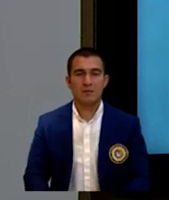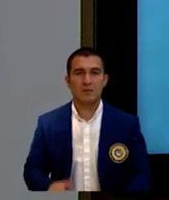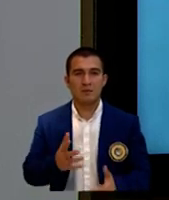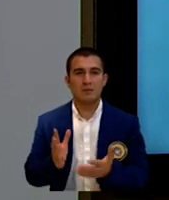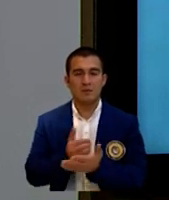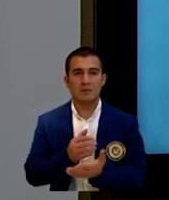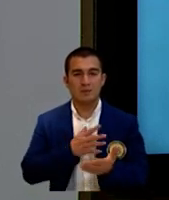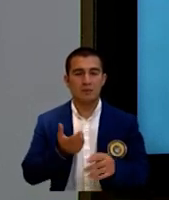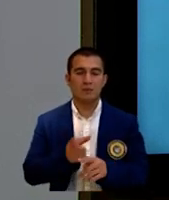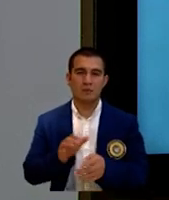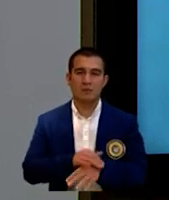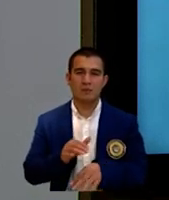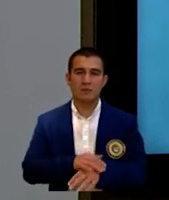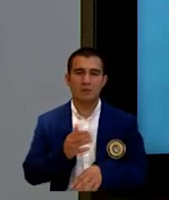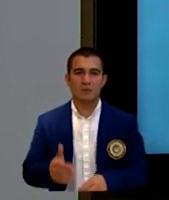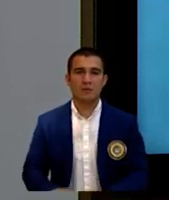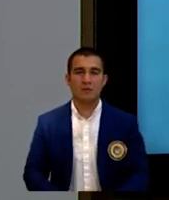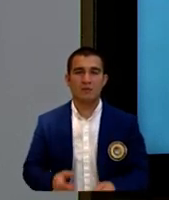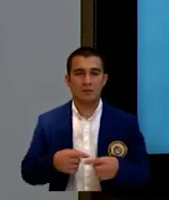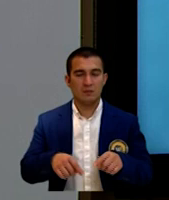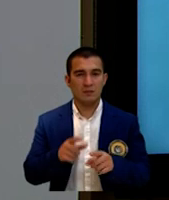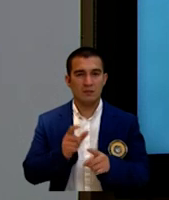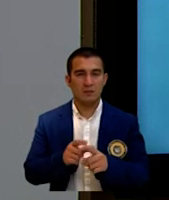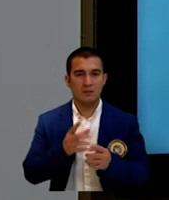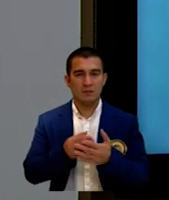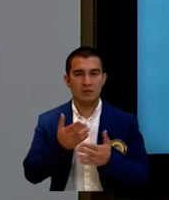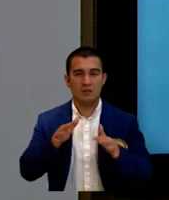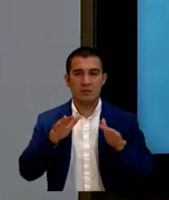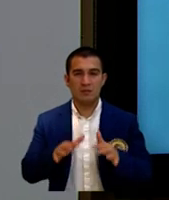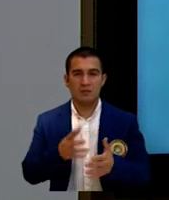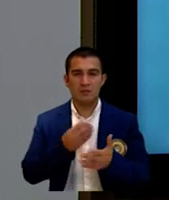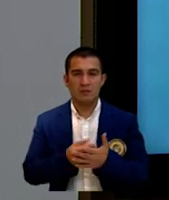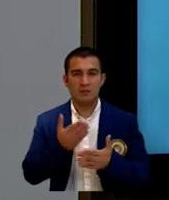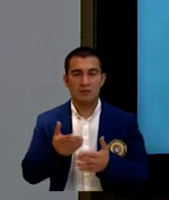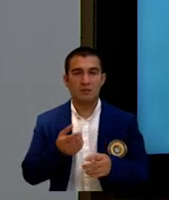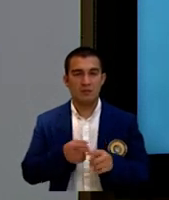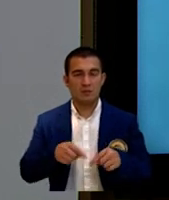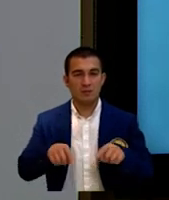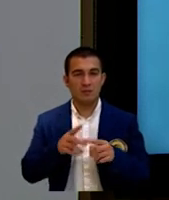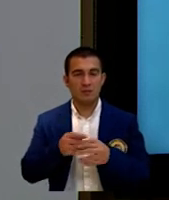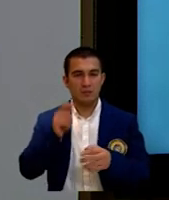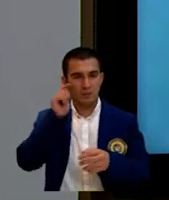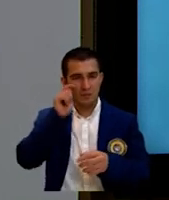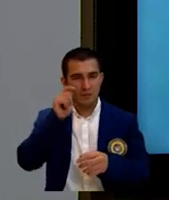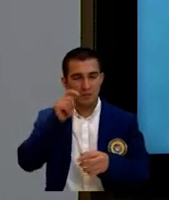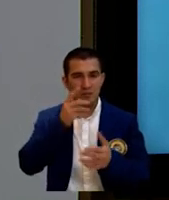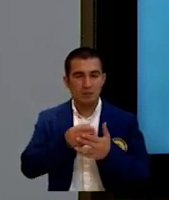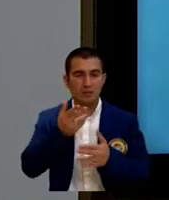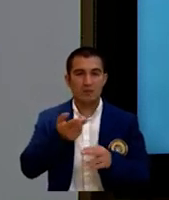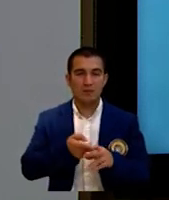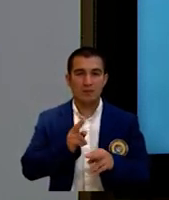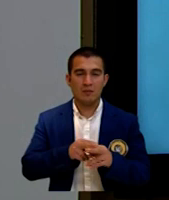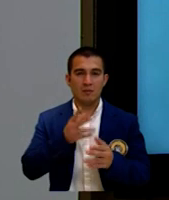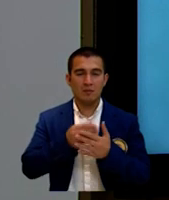Topgan bo'lsangiz barakalla. Demak, bu xaritada ko'rsatilgan davlat Xitoy